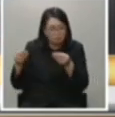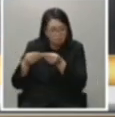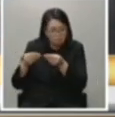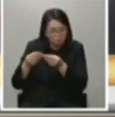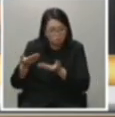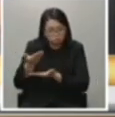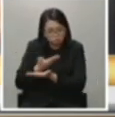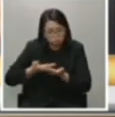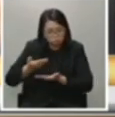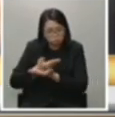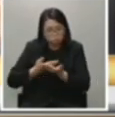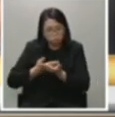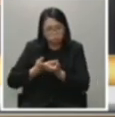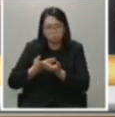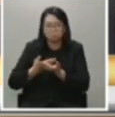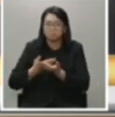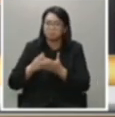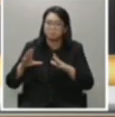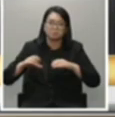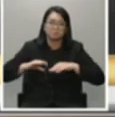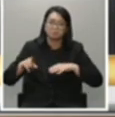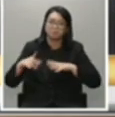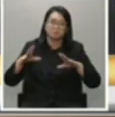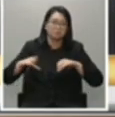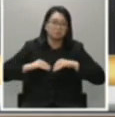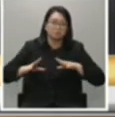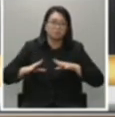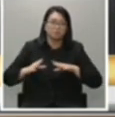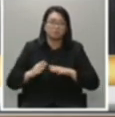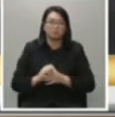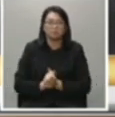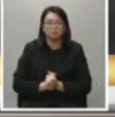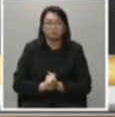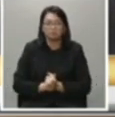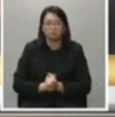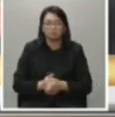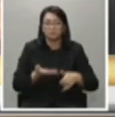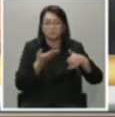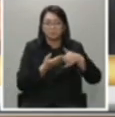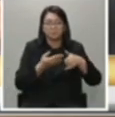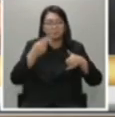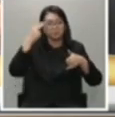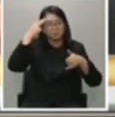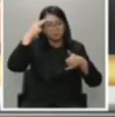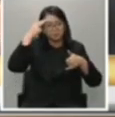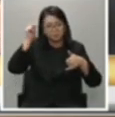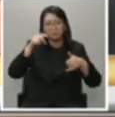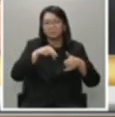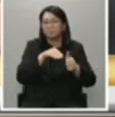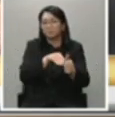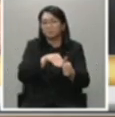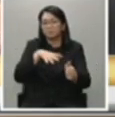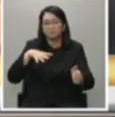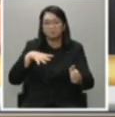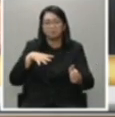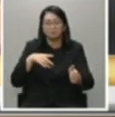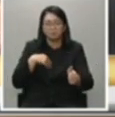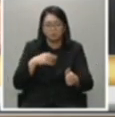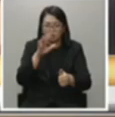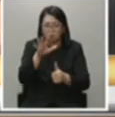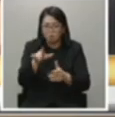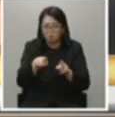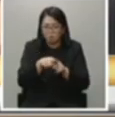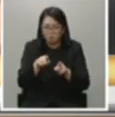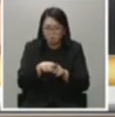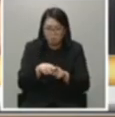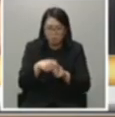เป็นความหวังของเศรษฐกิจไทยพลเอกประยุทธ์ขาดภาวะความเป็นผู้นำไม่สามารถโน้มน้าวให้อินเดียเปลี่ยนใจ